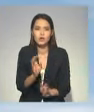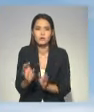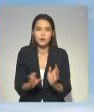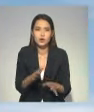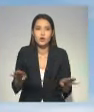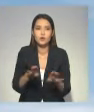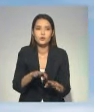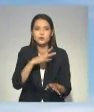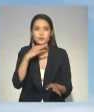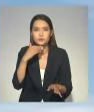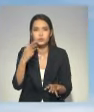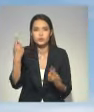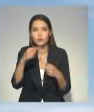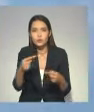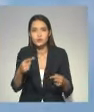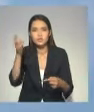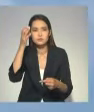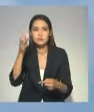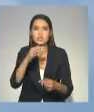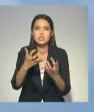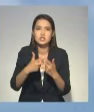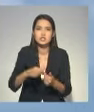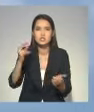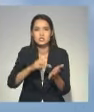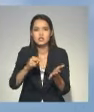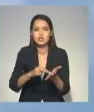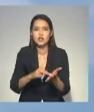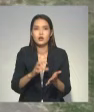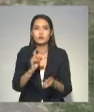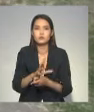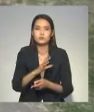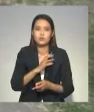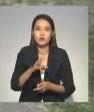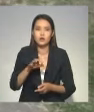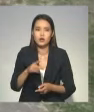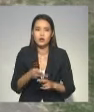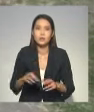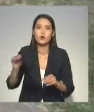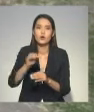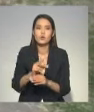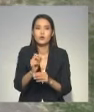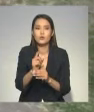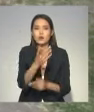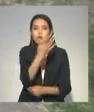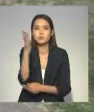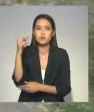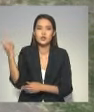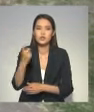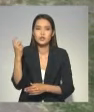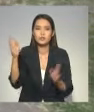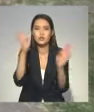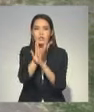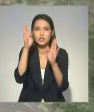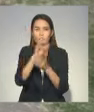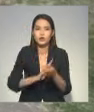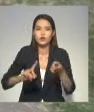сәтте мұнараның да рөлі зор. Биік нысанды биыл жөндеуден өткізуге де ақша бөлініпті. Облыс көлемінде 11 орман шаруашылығы бар. Табиғи